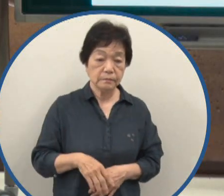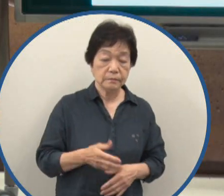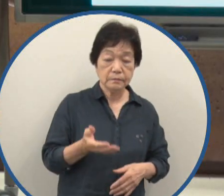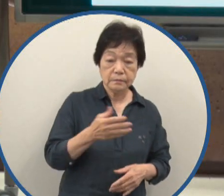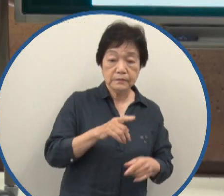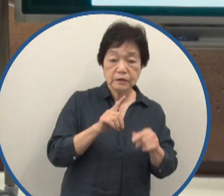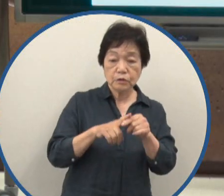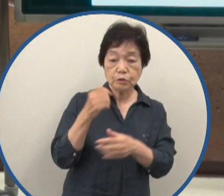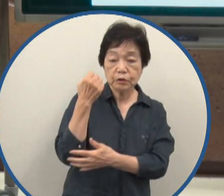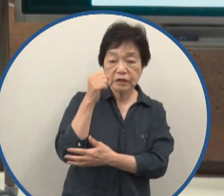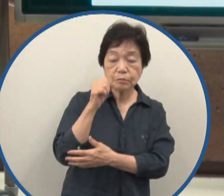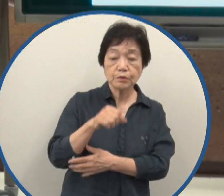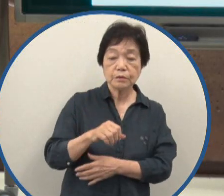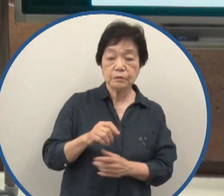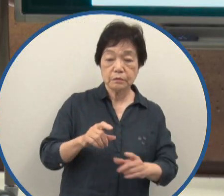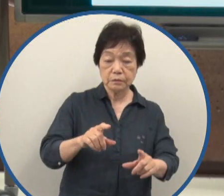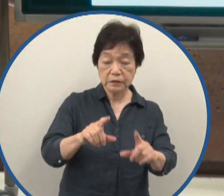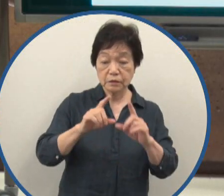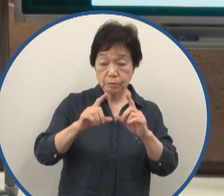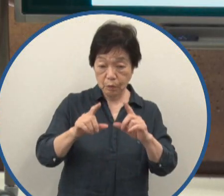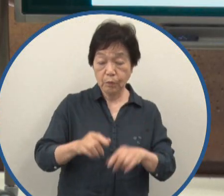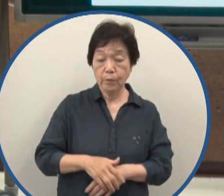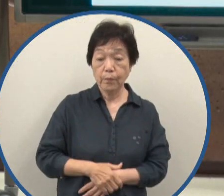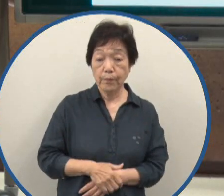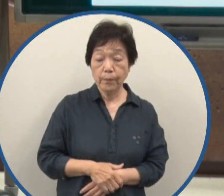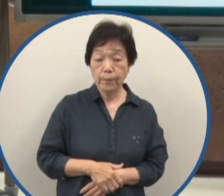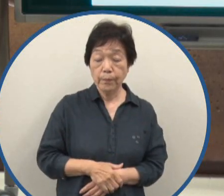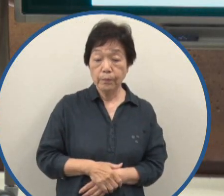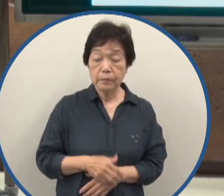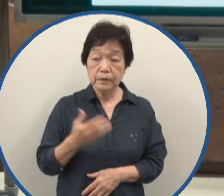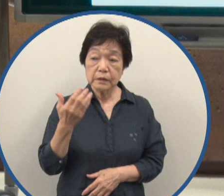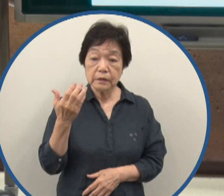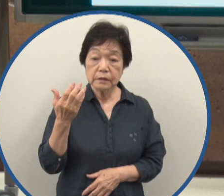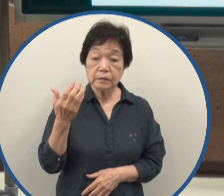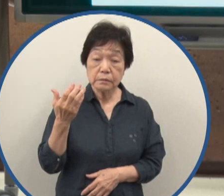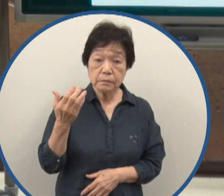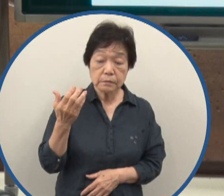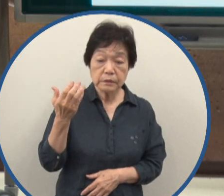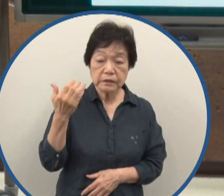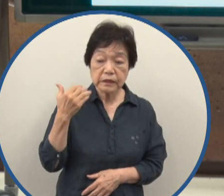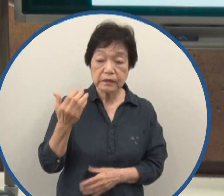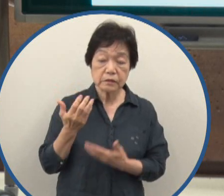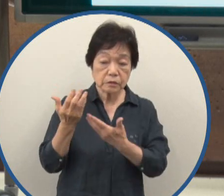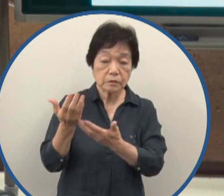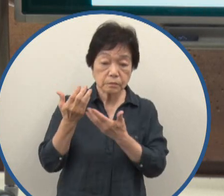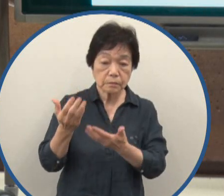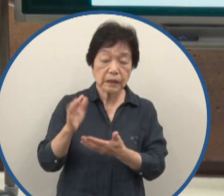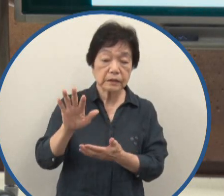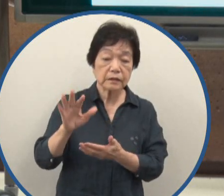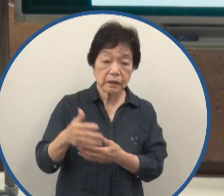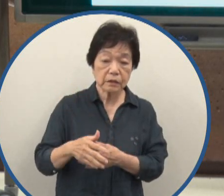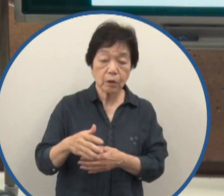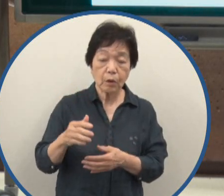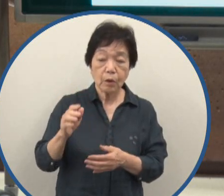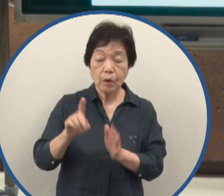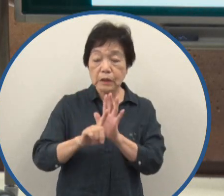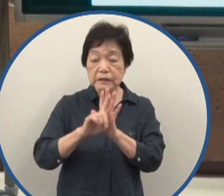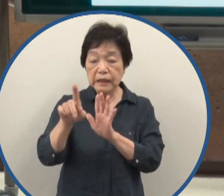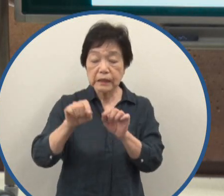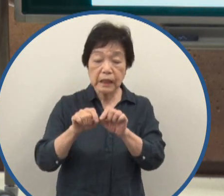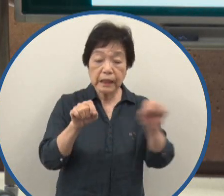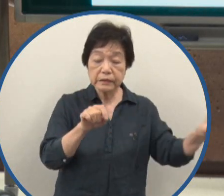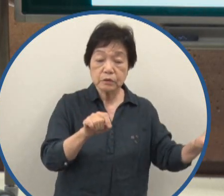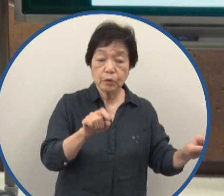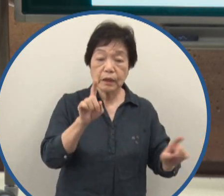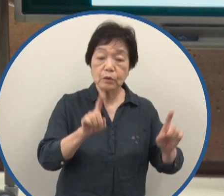中国新聞の宮野です。あの先ほどの質疑応答にもありましたが、宣言が延長されるかどう